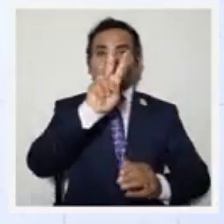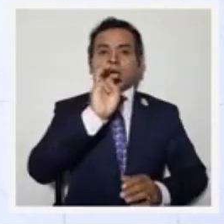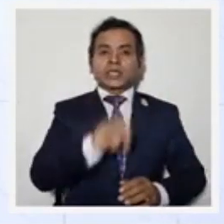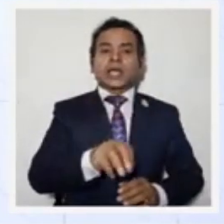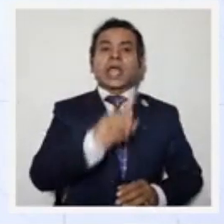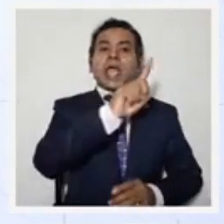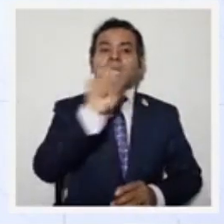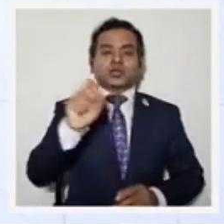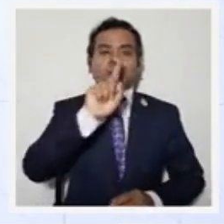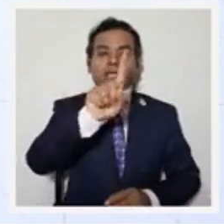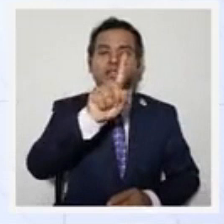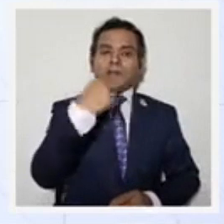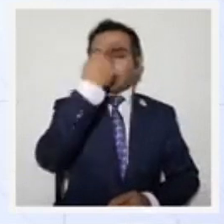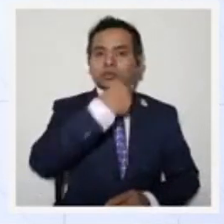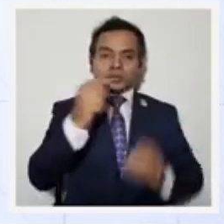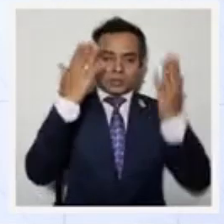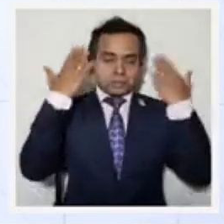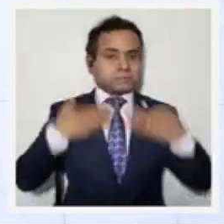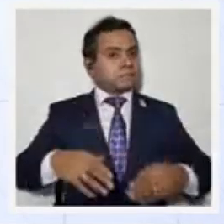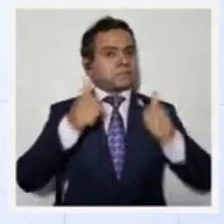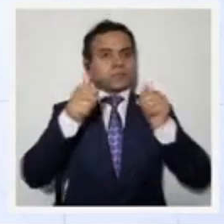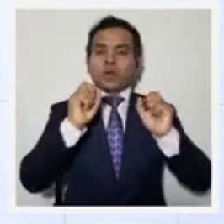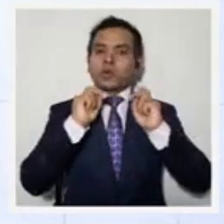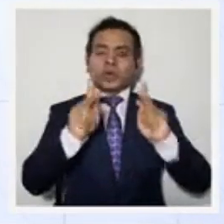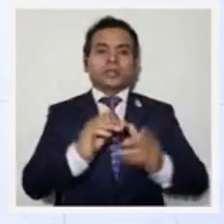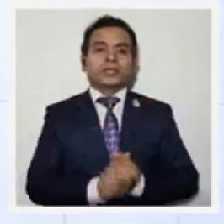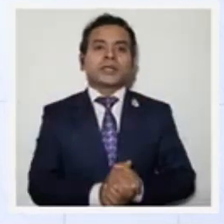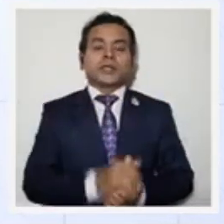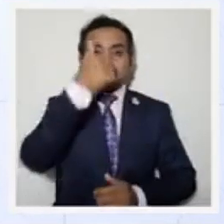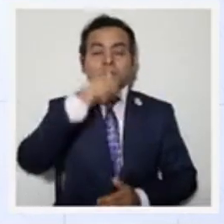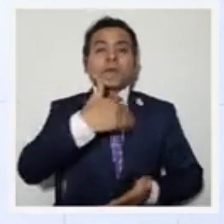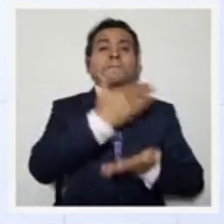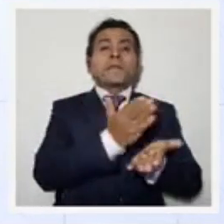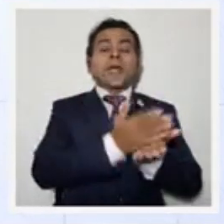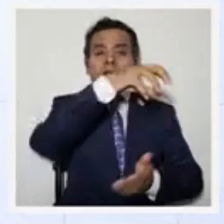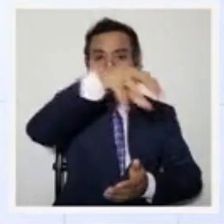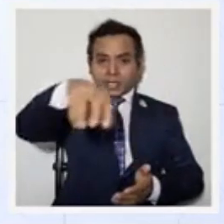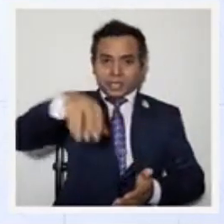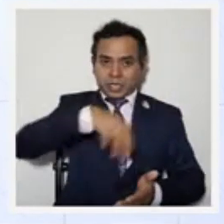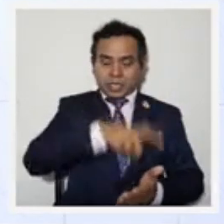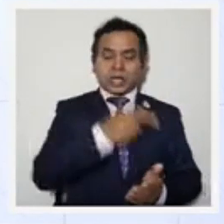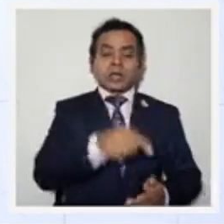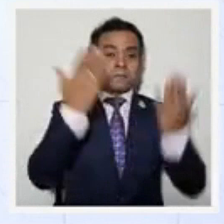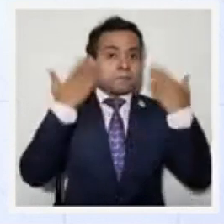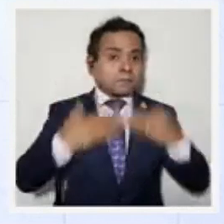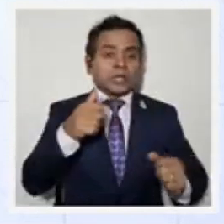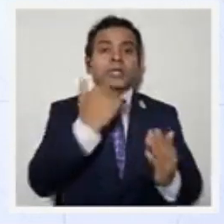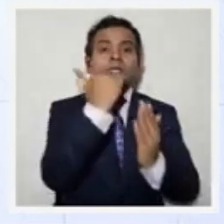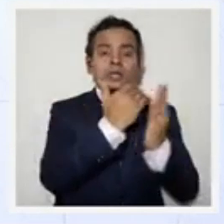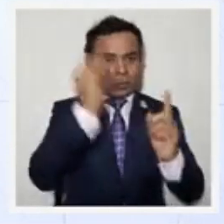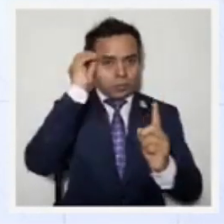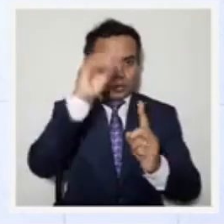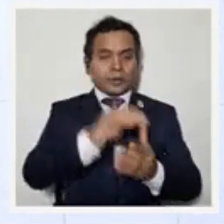24 ঘন্টায় সুস্থ হয়েছেন 191 জন এবং এ পর্যন্ত সুস্থ 2,101 জন।